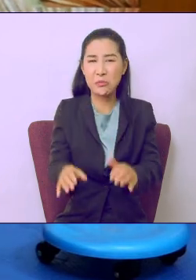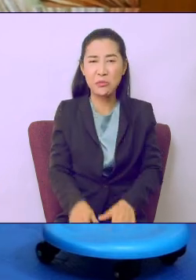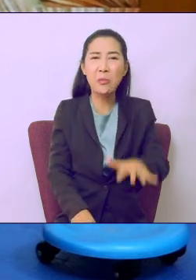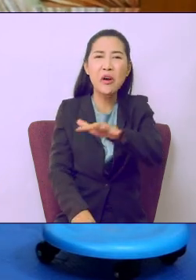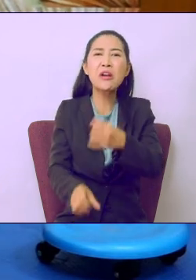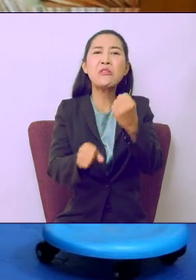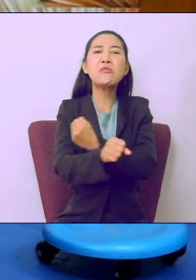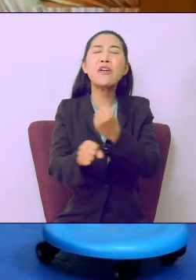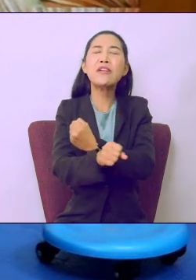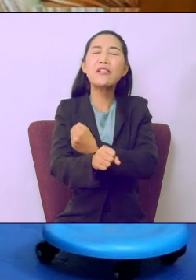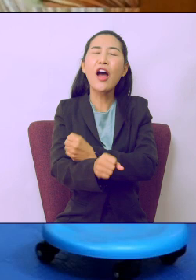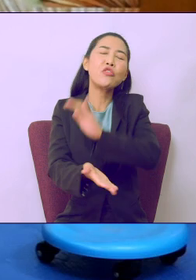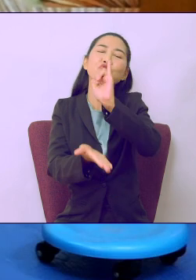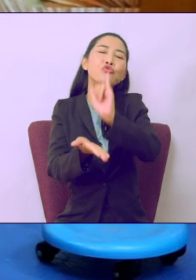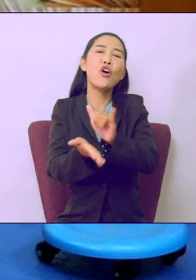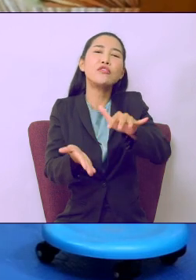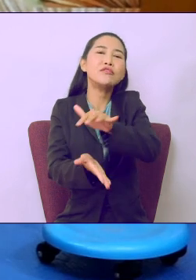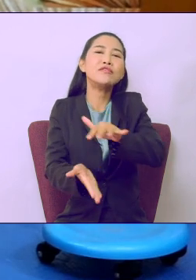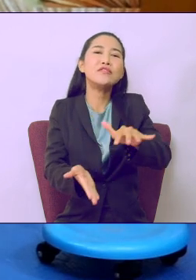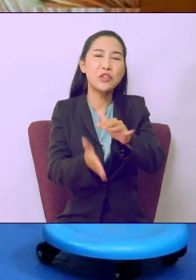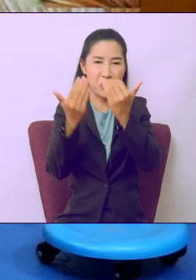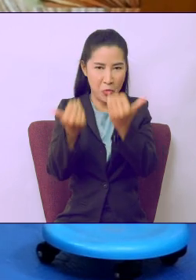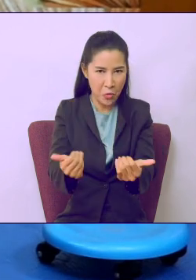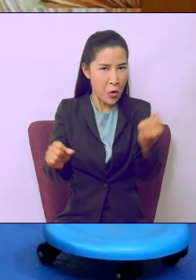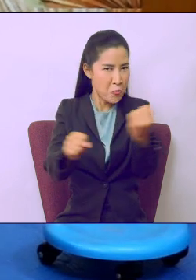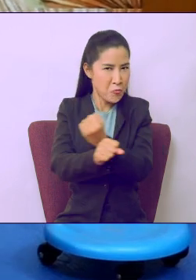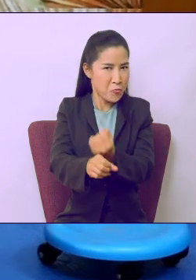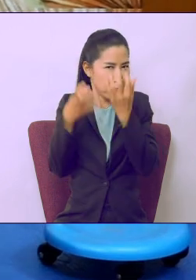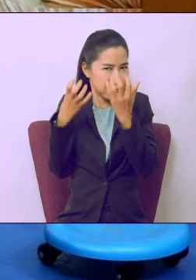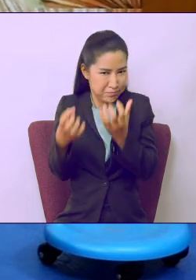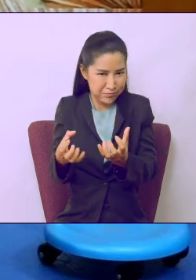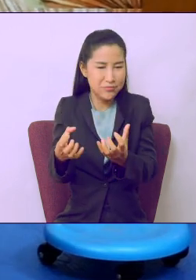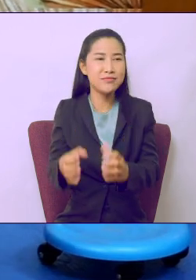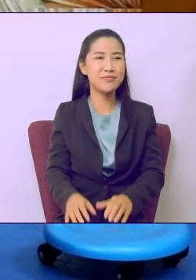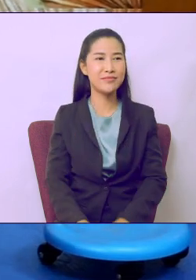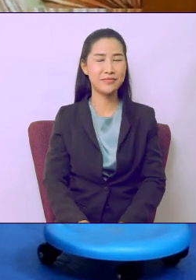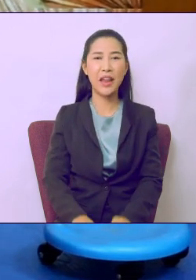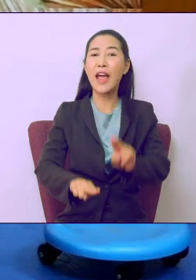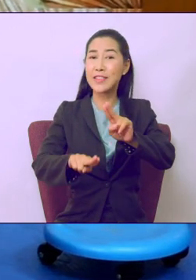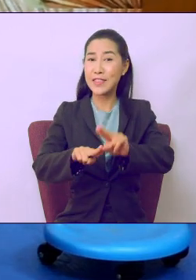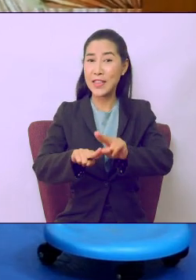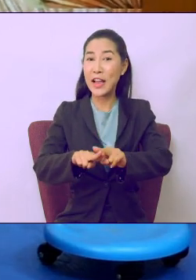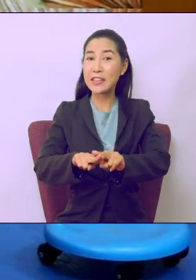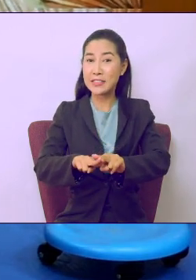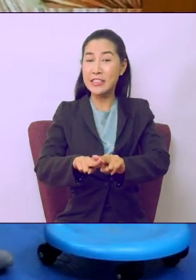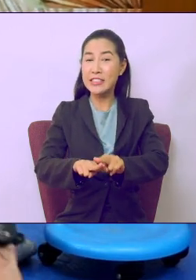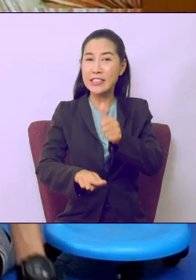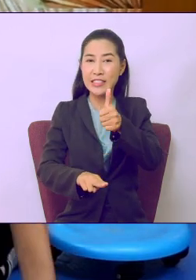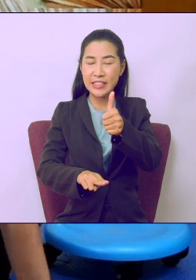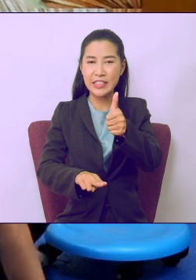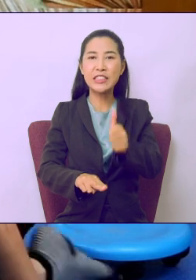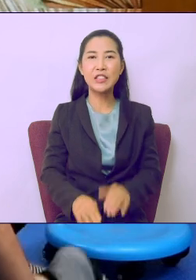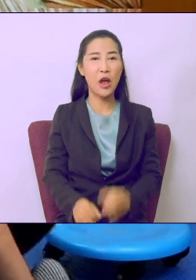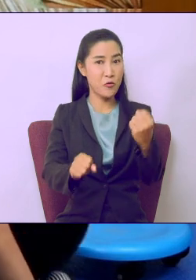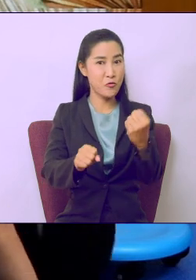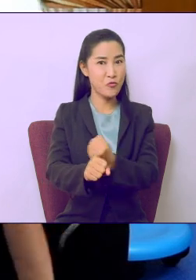ด้วยกันนี่อะไรนอนเฉยๆวันนี้แวานมากนะครับอ่ะถ้านะครับถ้าต่อไป